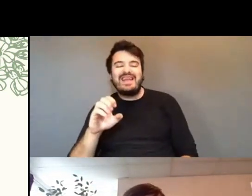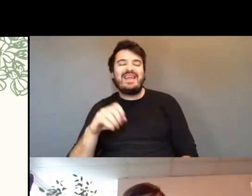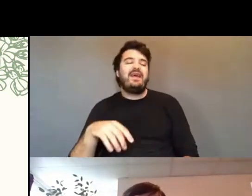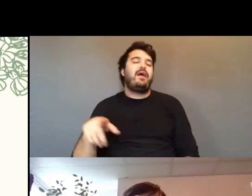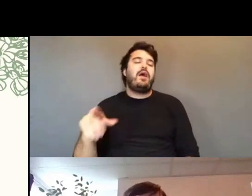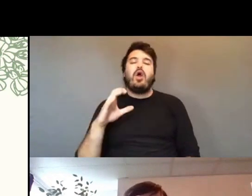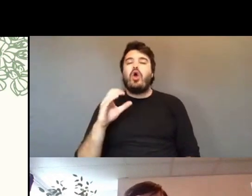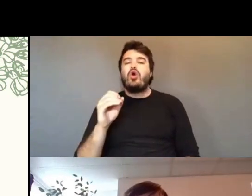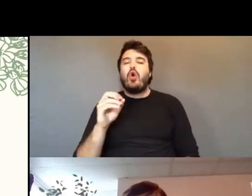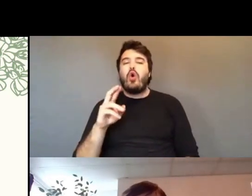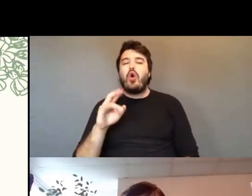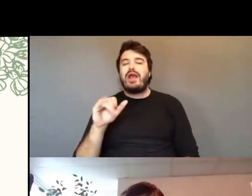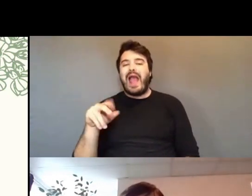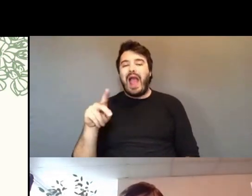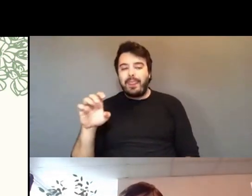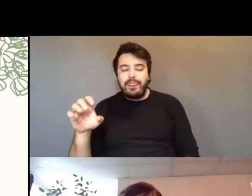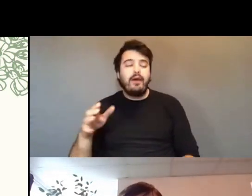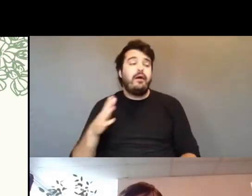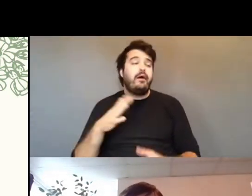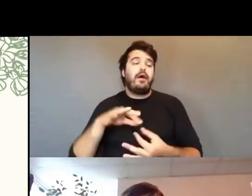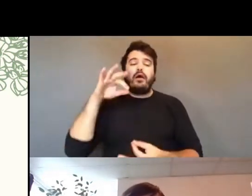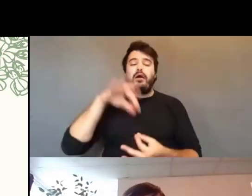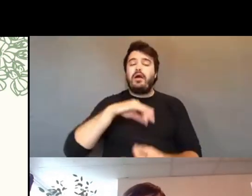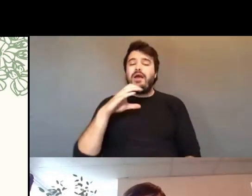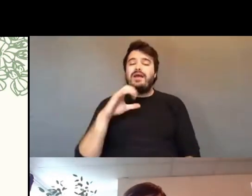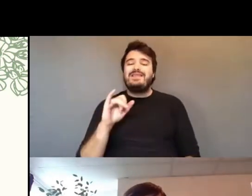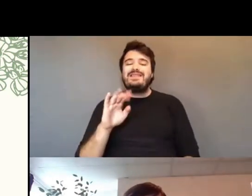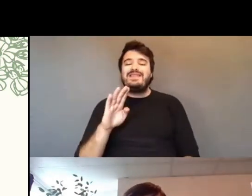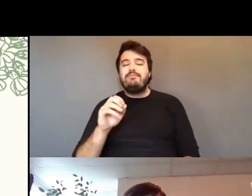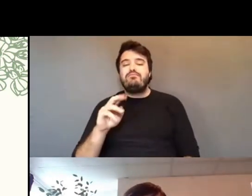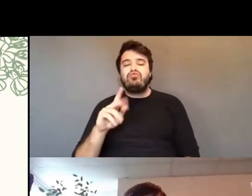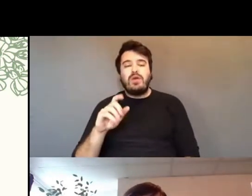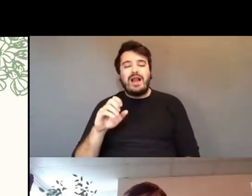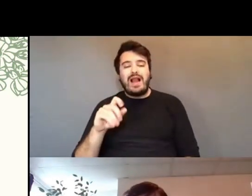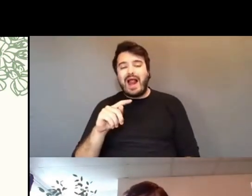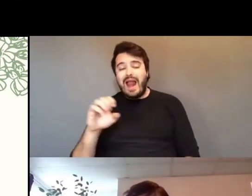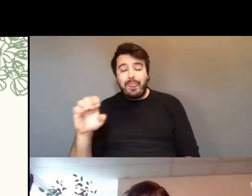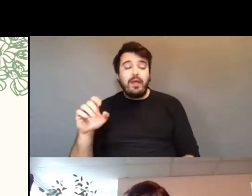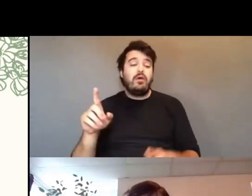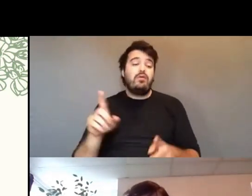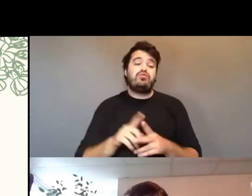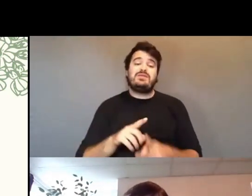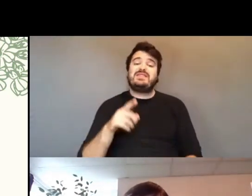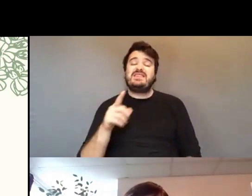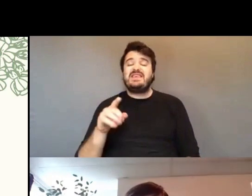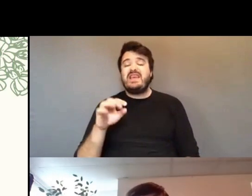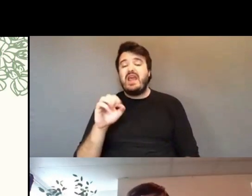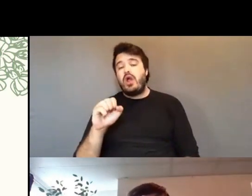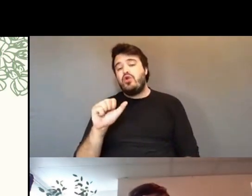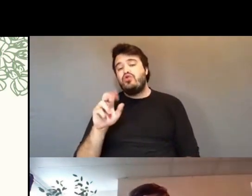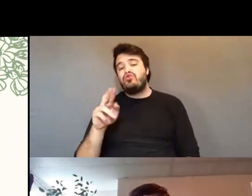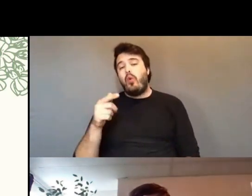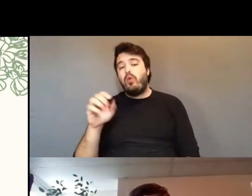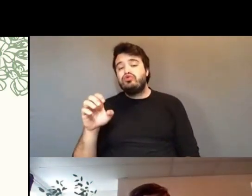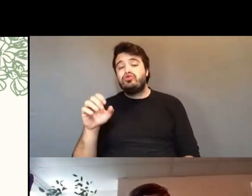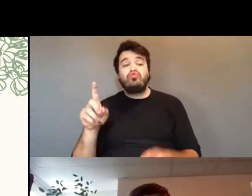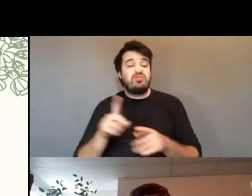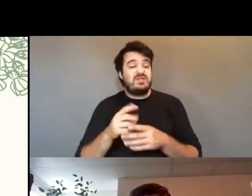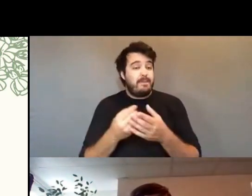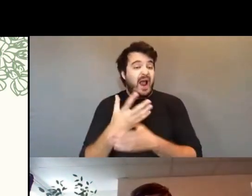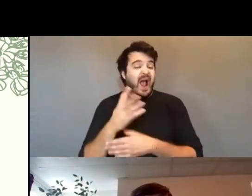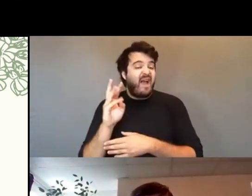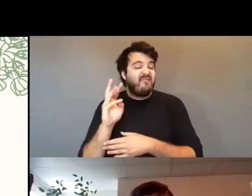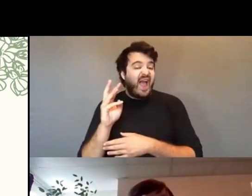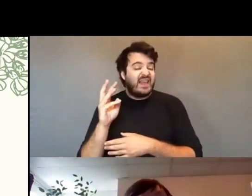aujourd'hui, de la ciboulette, de la sauge et même un fraisier, un petit plant de fraise. Puis, on peut